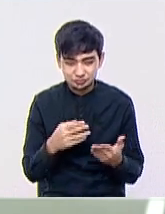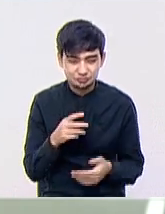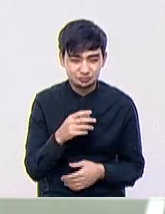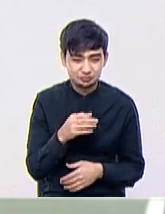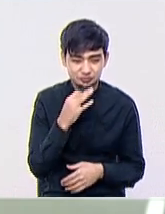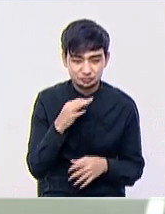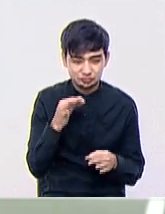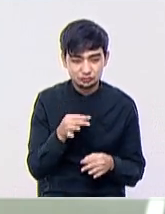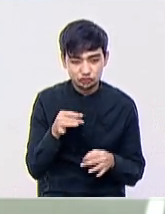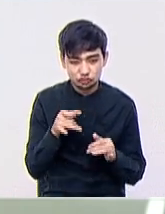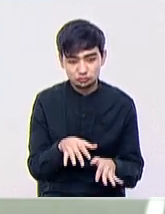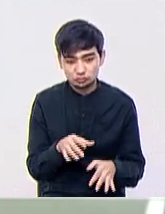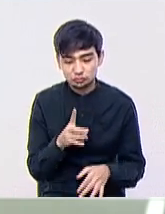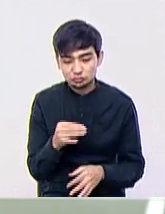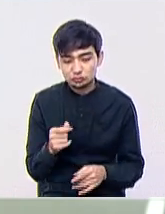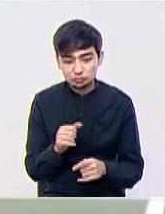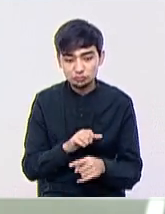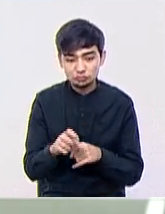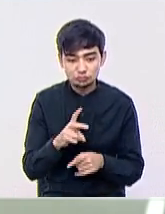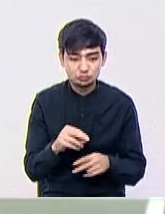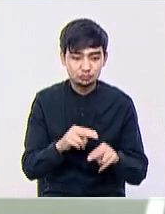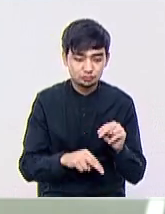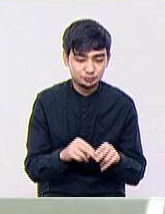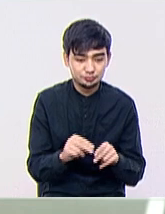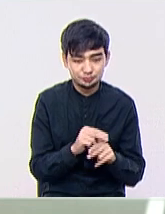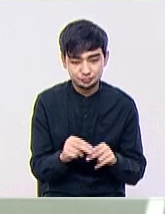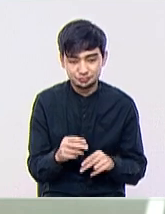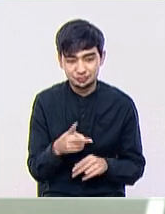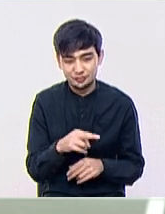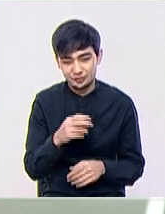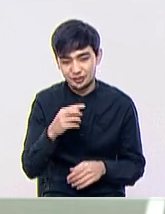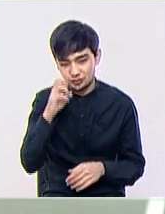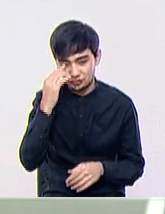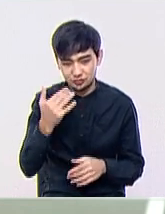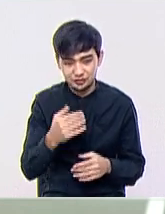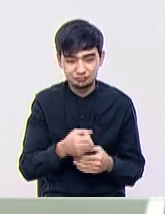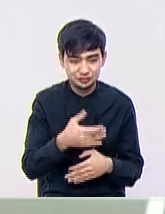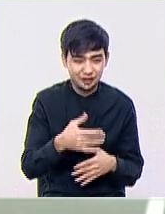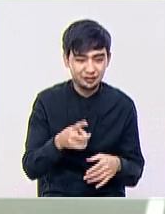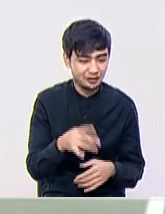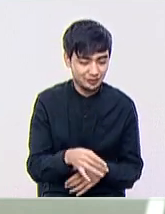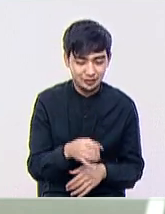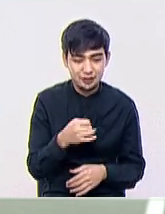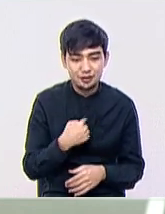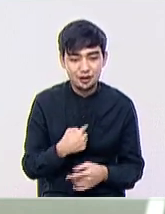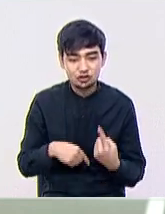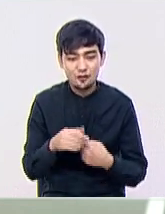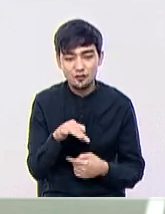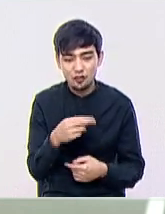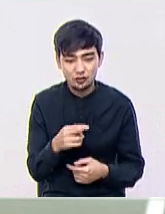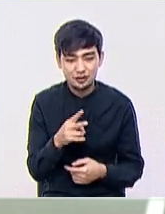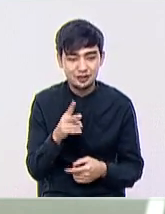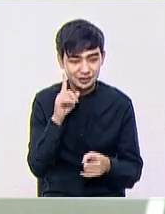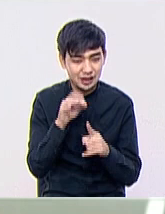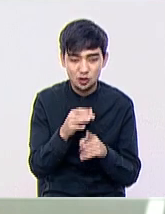решит выделить средства на ремонт каких-то административных зданий государственных. Нет, наш фонд не